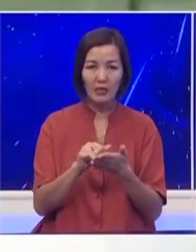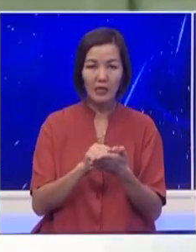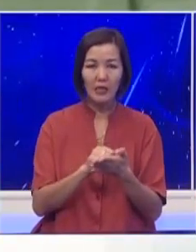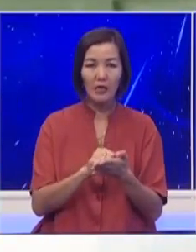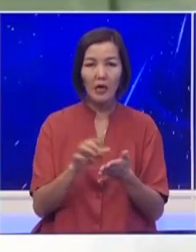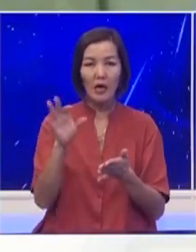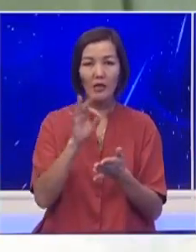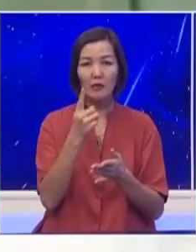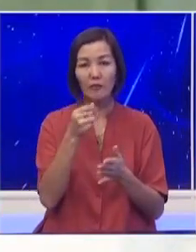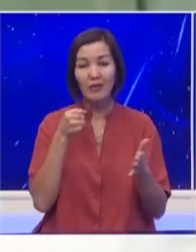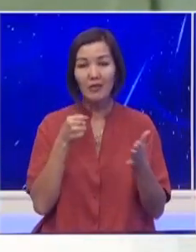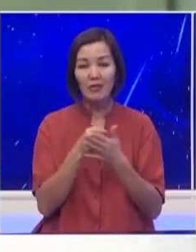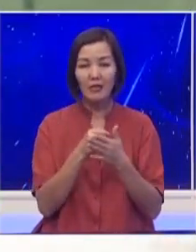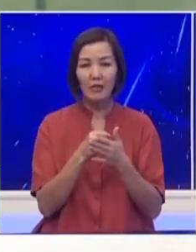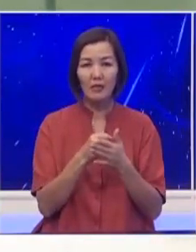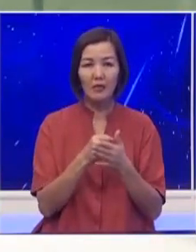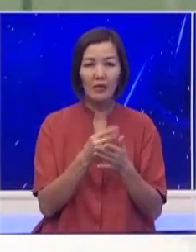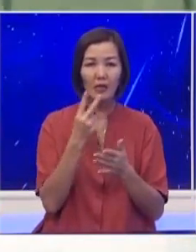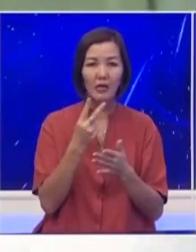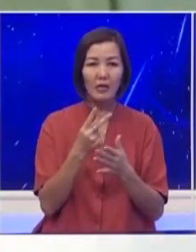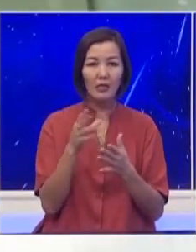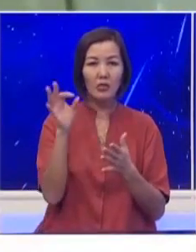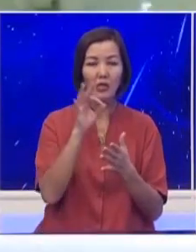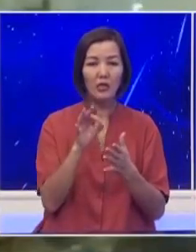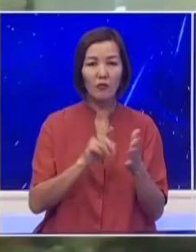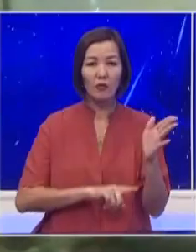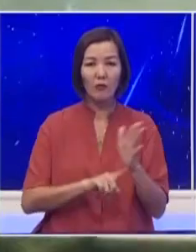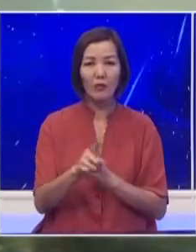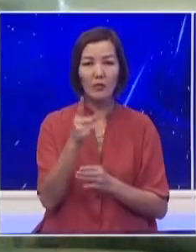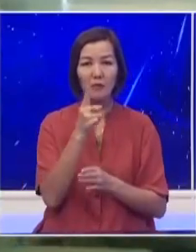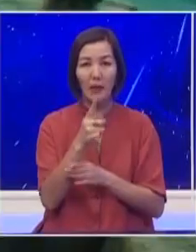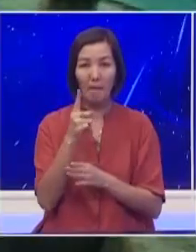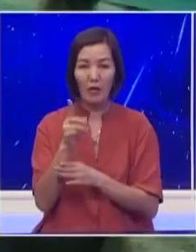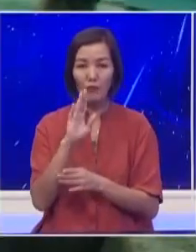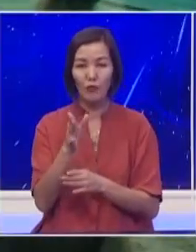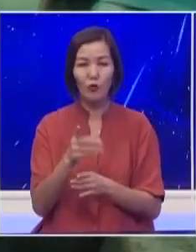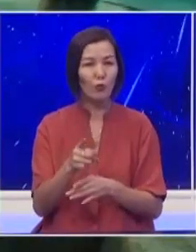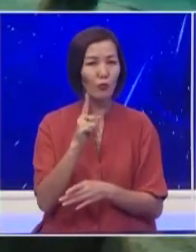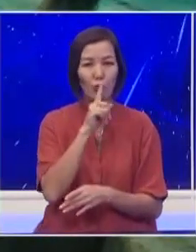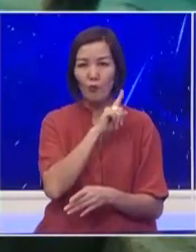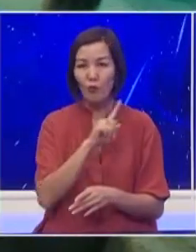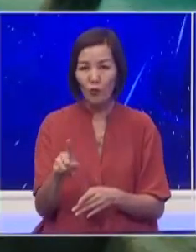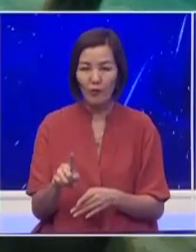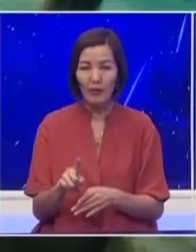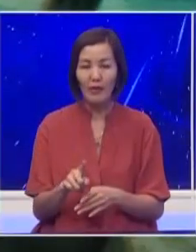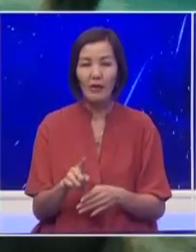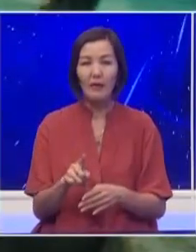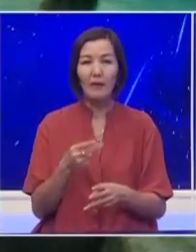қазан айының біріне дейін. Қазан айының екісінен бастап, оны аулауға менде рұқсат болмайды. Бұл менің жасауатқан